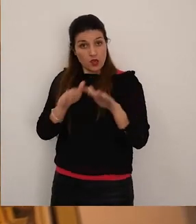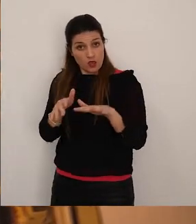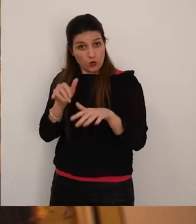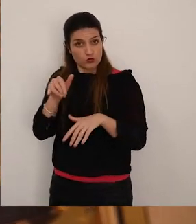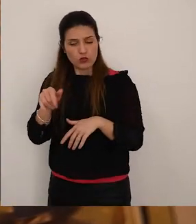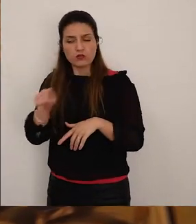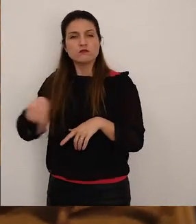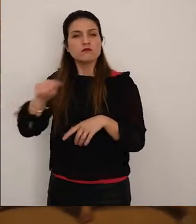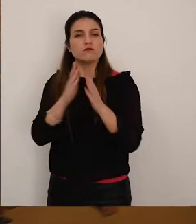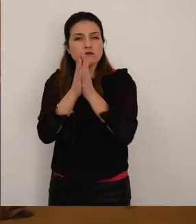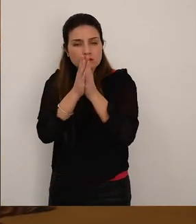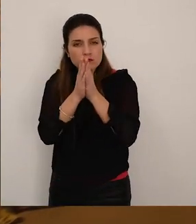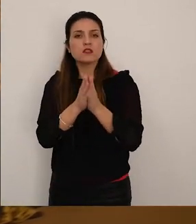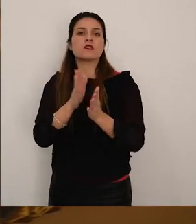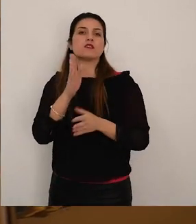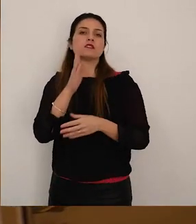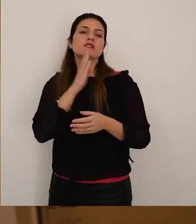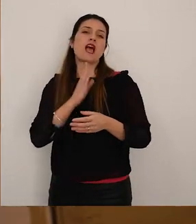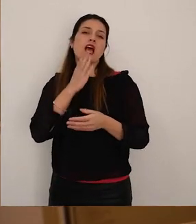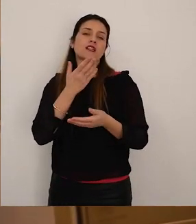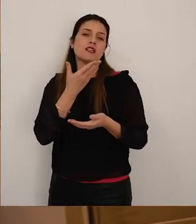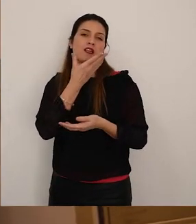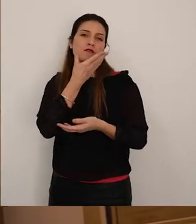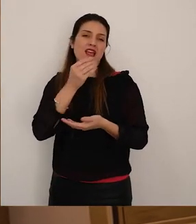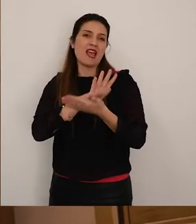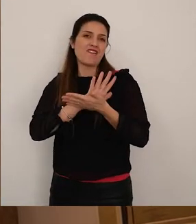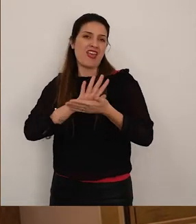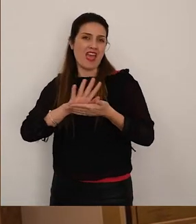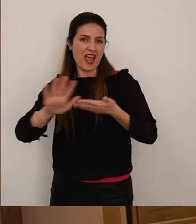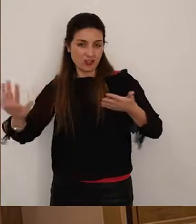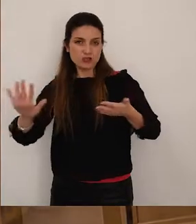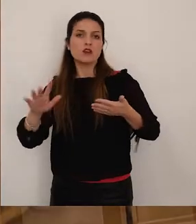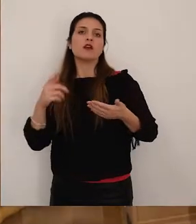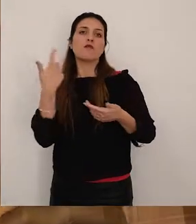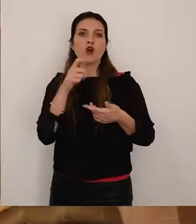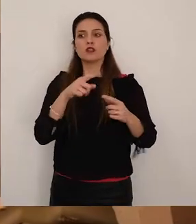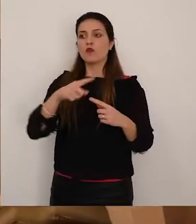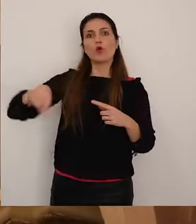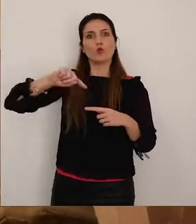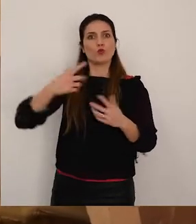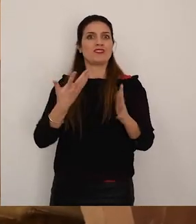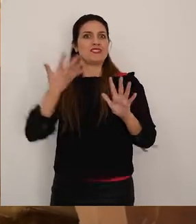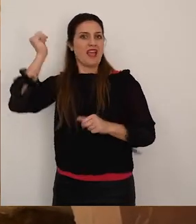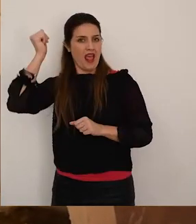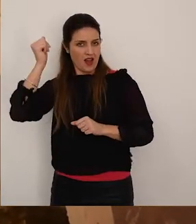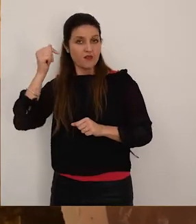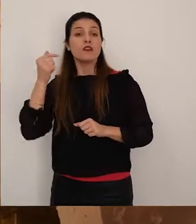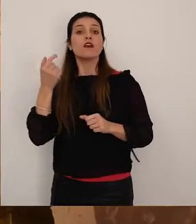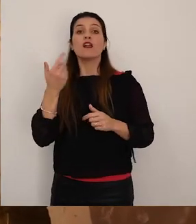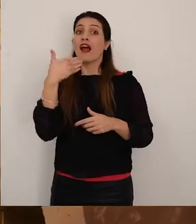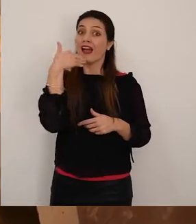alla Santissima Vergine per aver graziata la vita, erigendo in suo onore codesta chiesa.